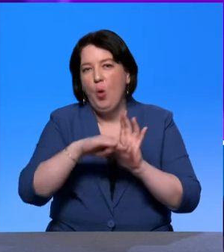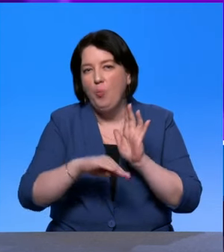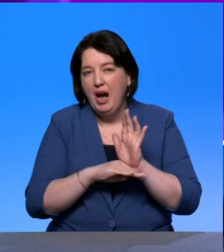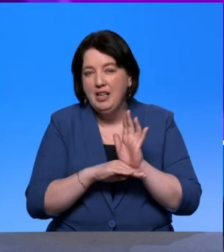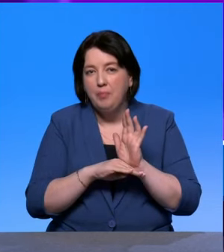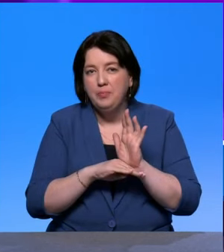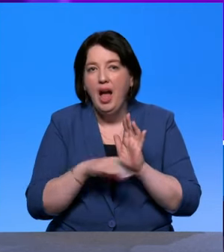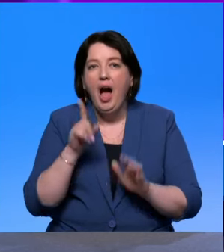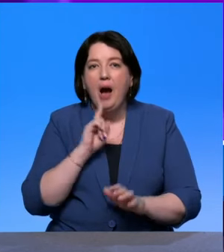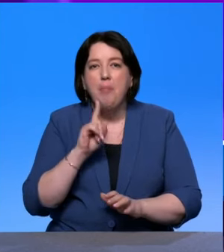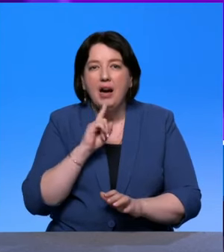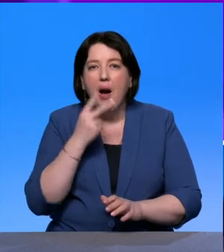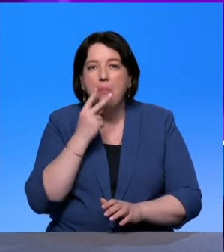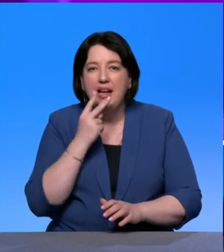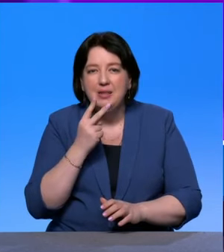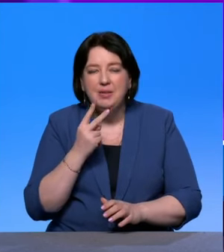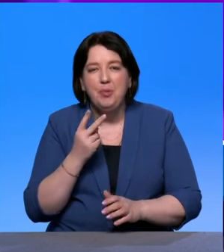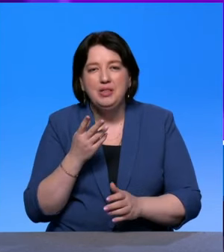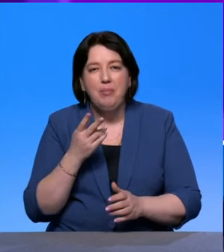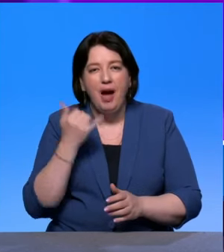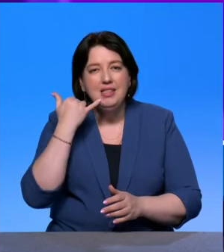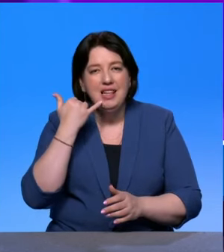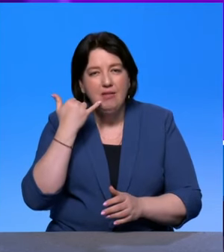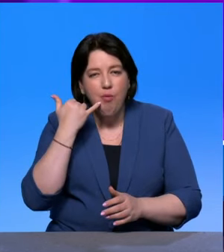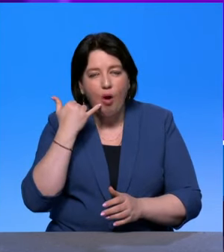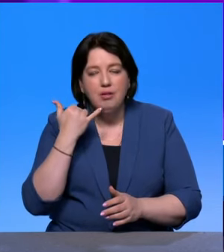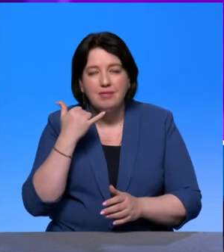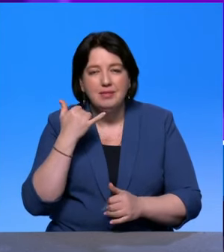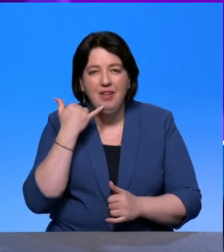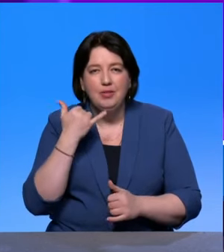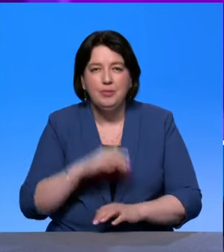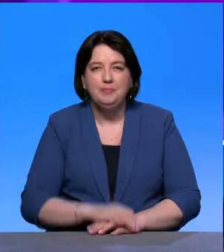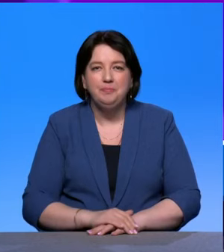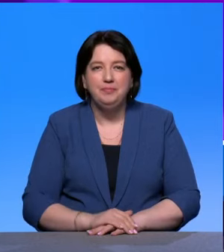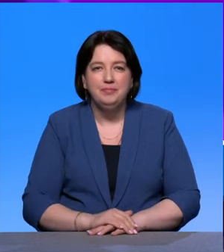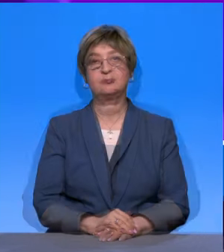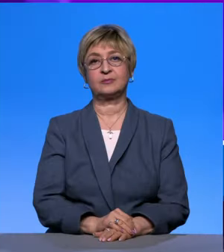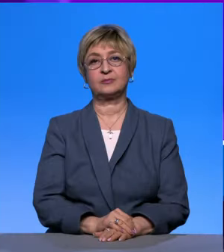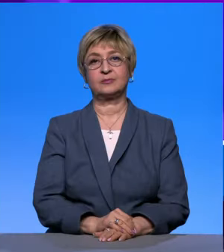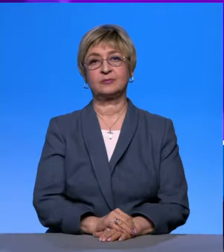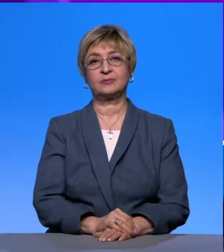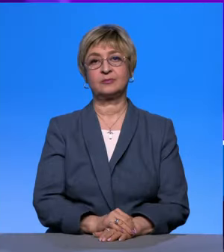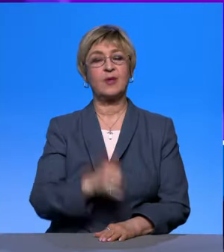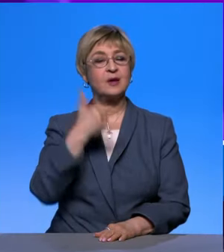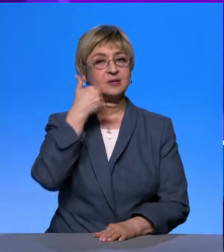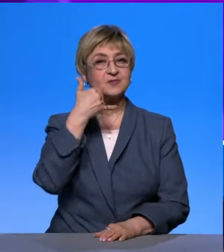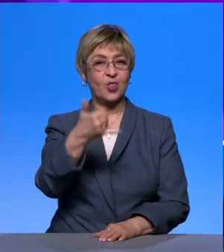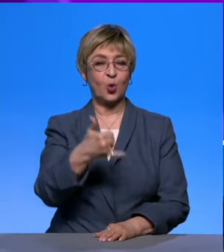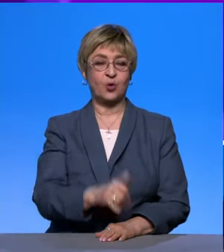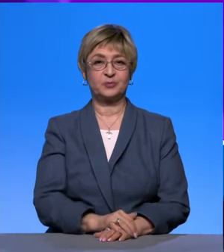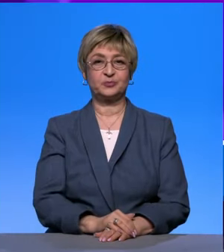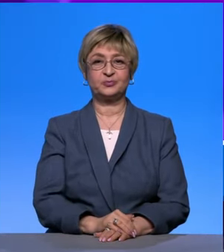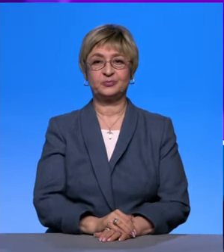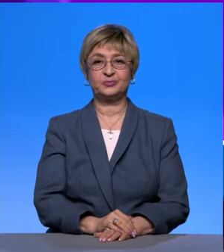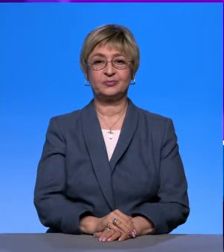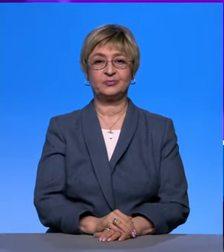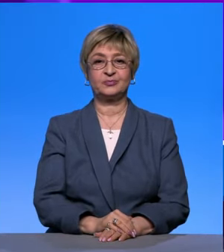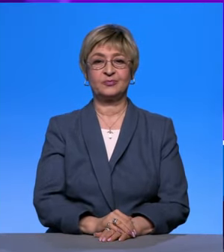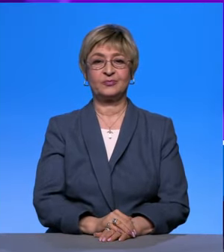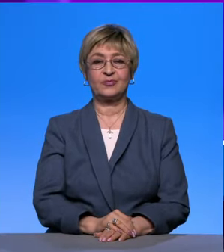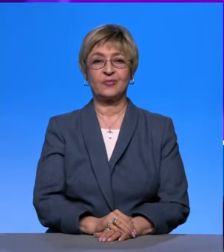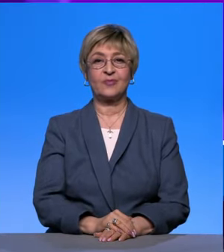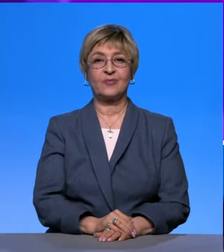давайте Николай из Кировской области выслушаем. Николай, здравствуйте. Добрый вечер, студия. У меня вопрос к Сергею. А не